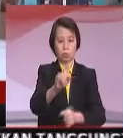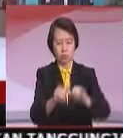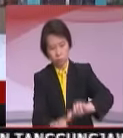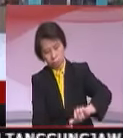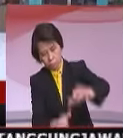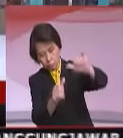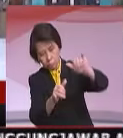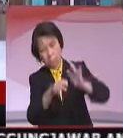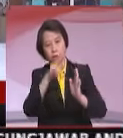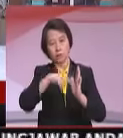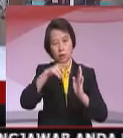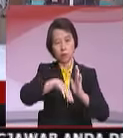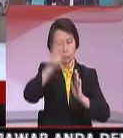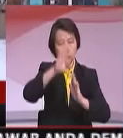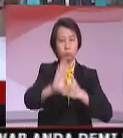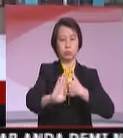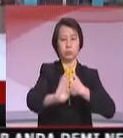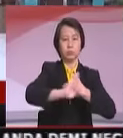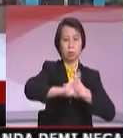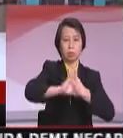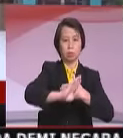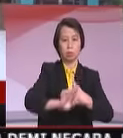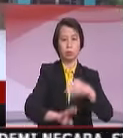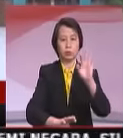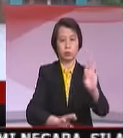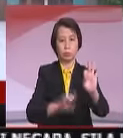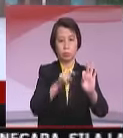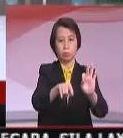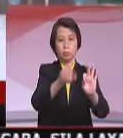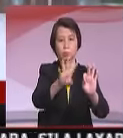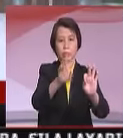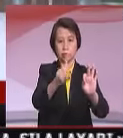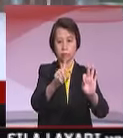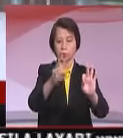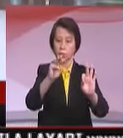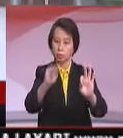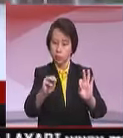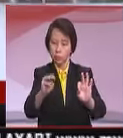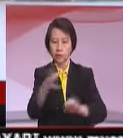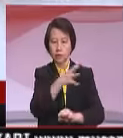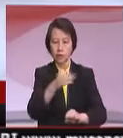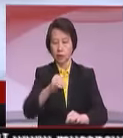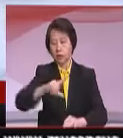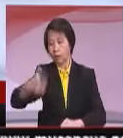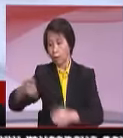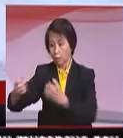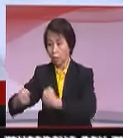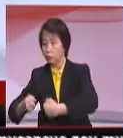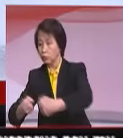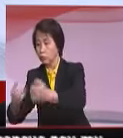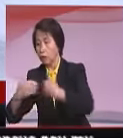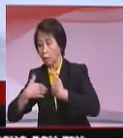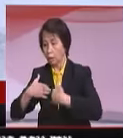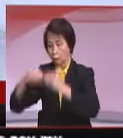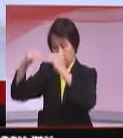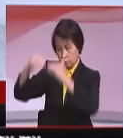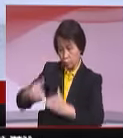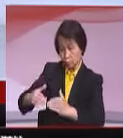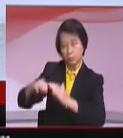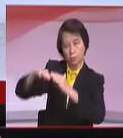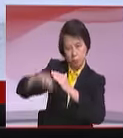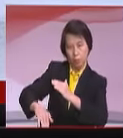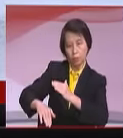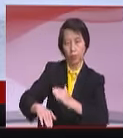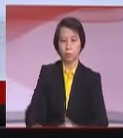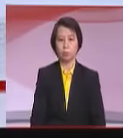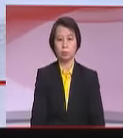bacaan melebihi paras bahaya iaitu 9.41 meter manakala lain-lain sungai utama berada di paras normal.